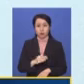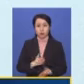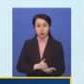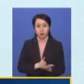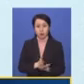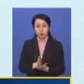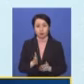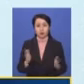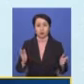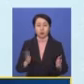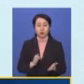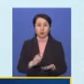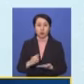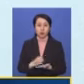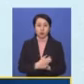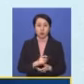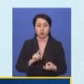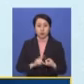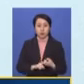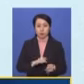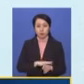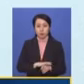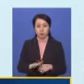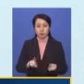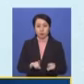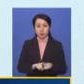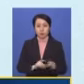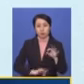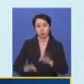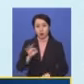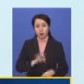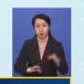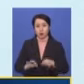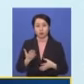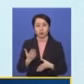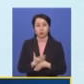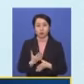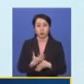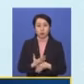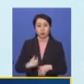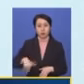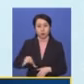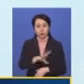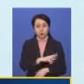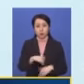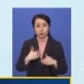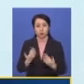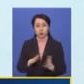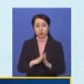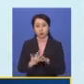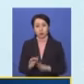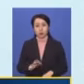– это снижение импортзависимости. Реализуемые такие проекты, благодаря им мы полностью обеспечим население